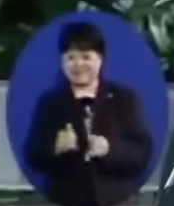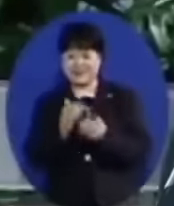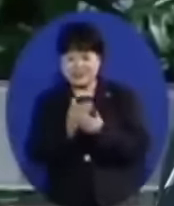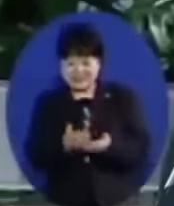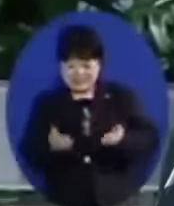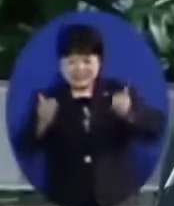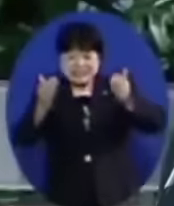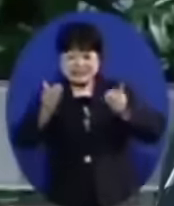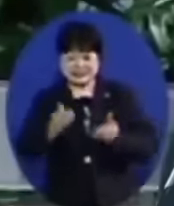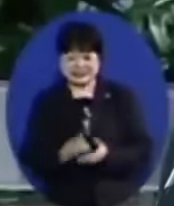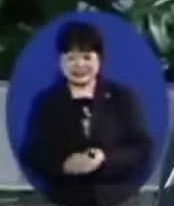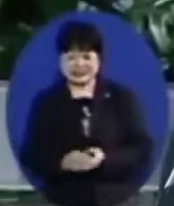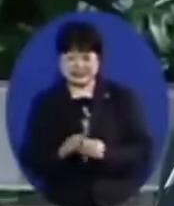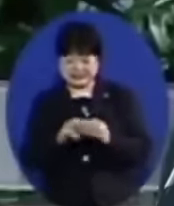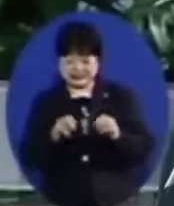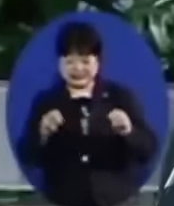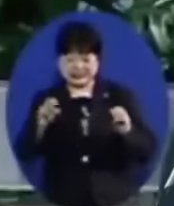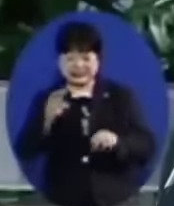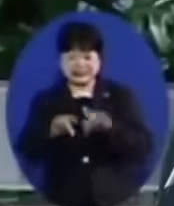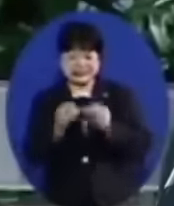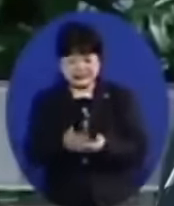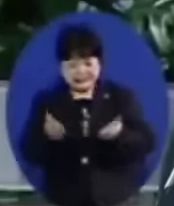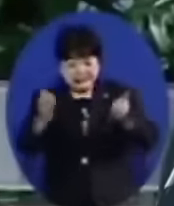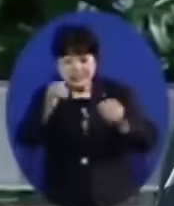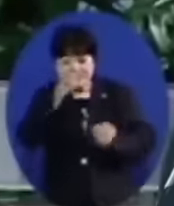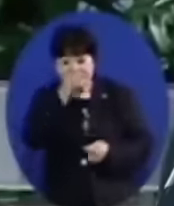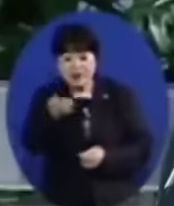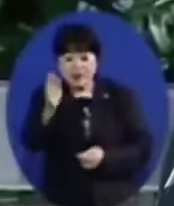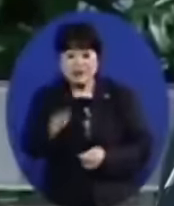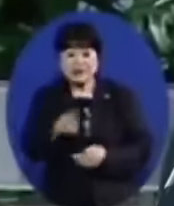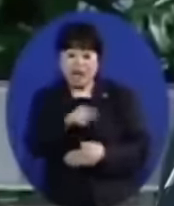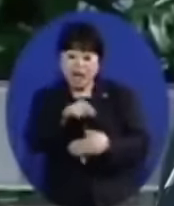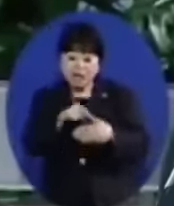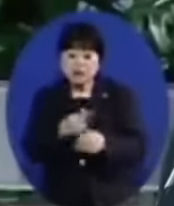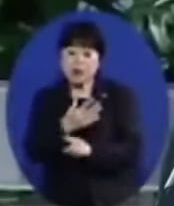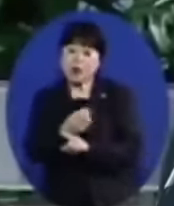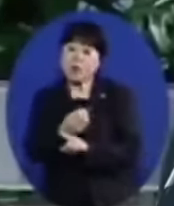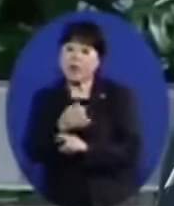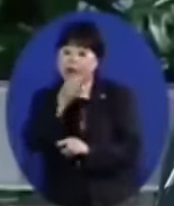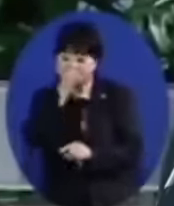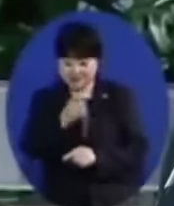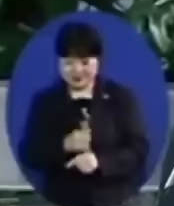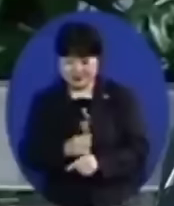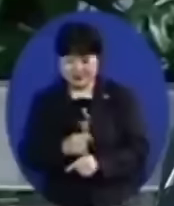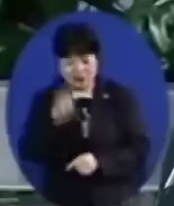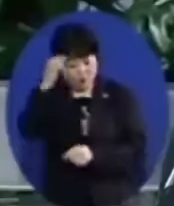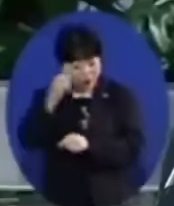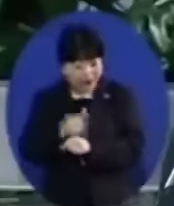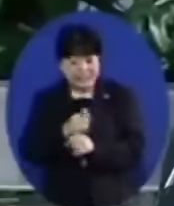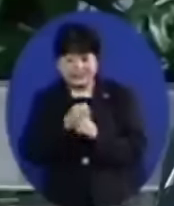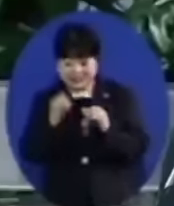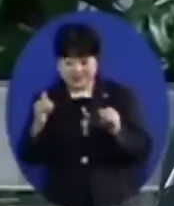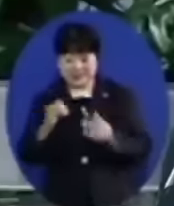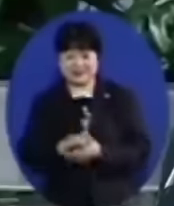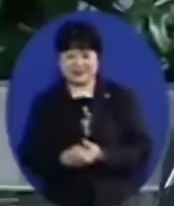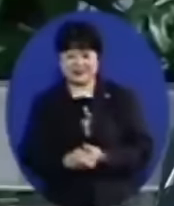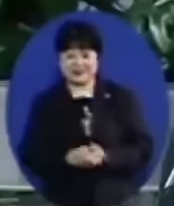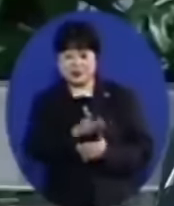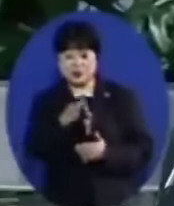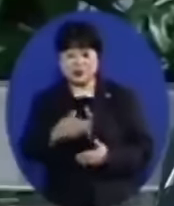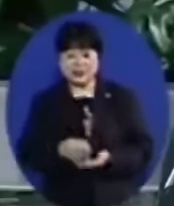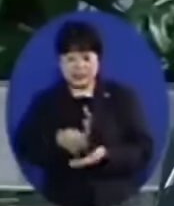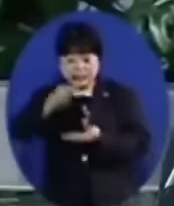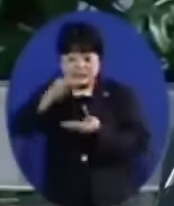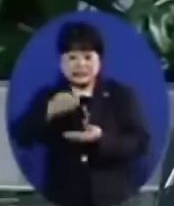질그릇 형편없는 질그릇입니다. 나이면 질그릇 얼마냐, 화학자가 우리가 가치가